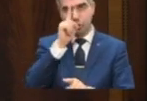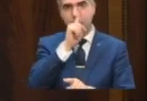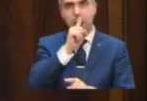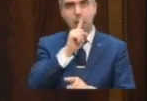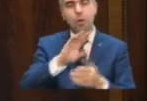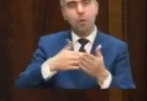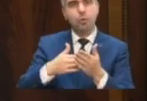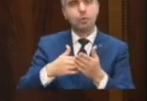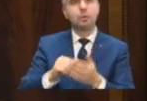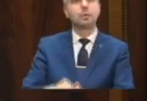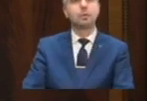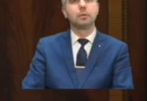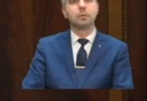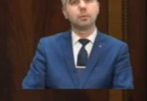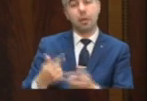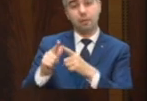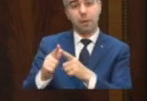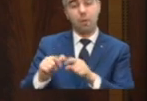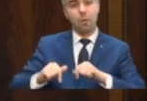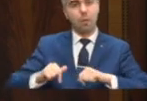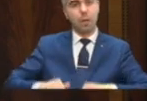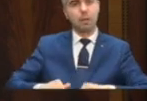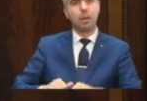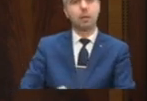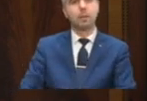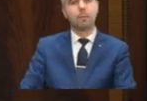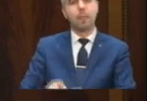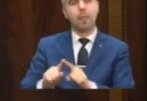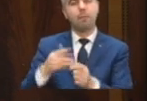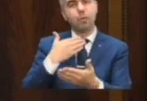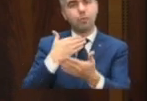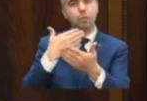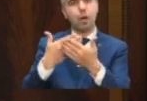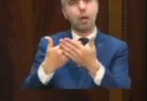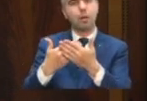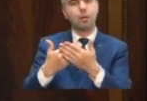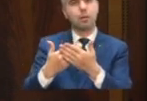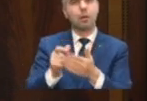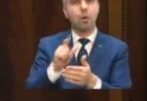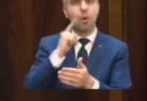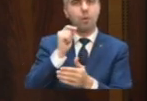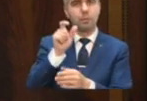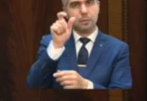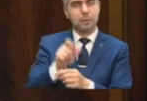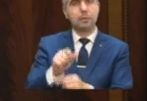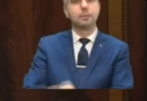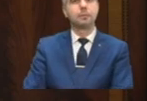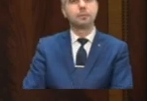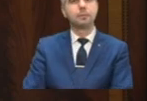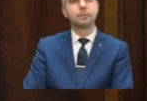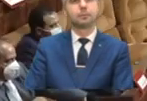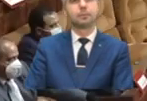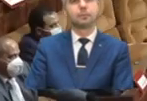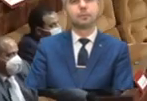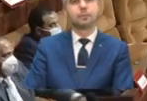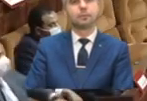يكون المخرج كما درتوا داخل الوزاره في مجموعه من المحاولات، هذا الشيء ينعكس. السيد النائب المحترم، وننتقل